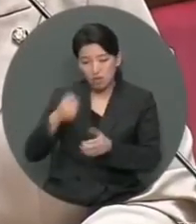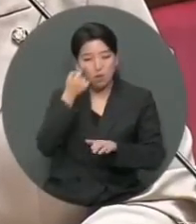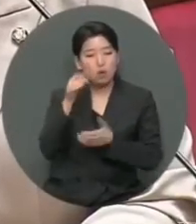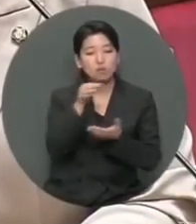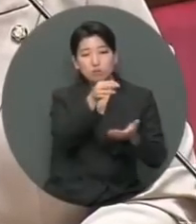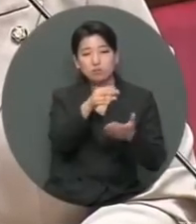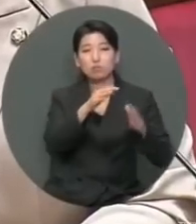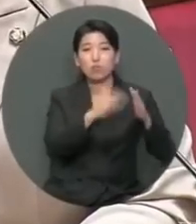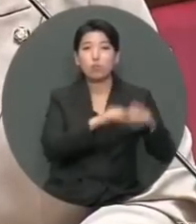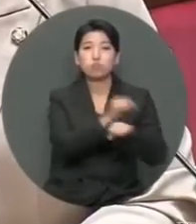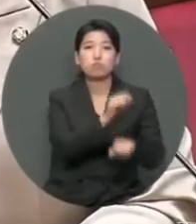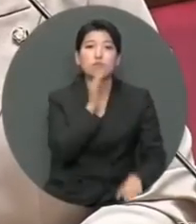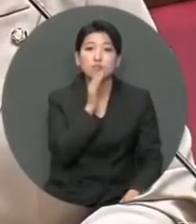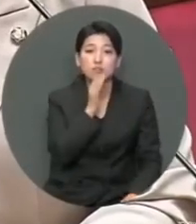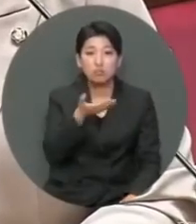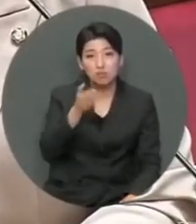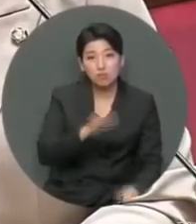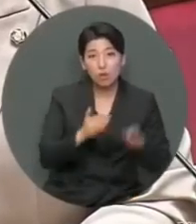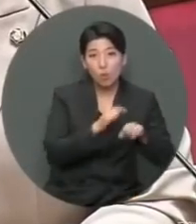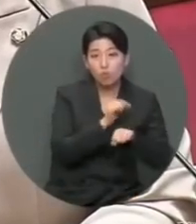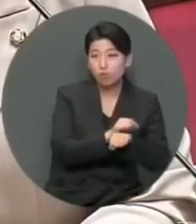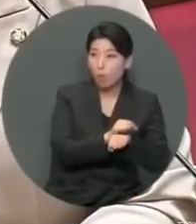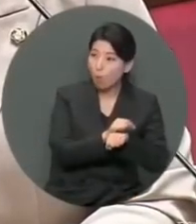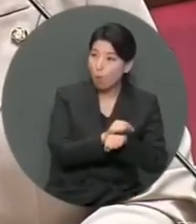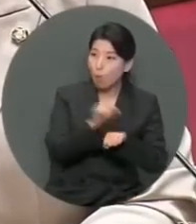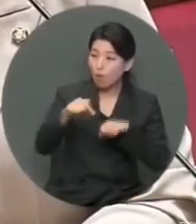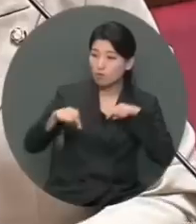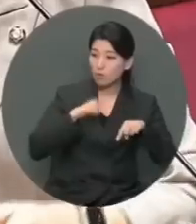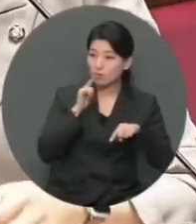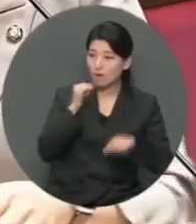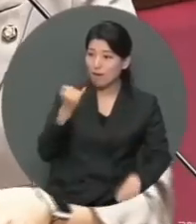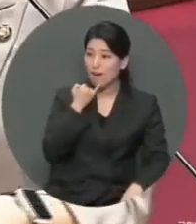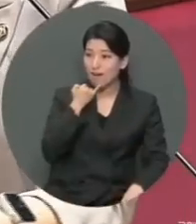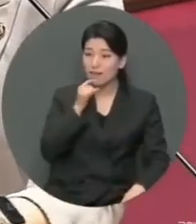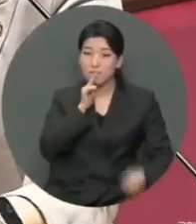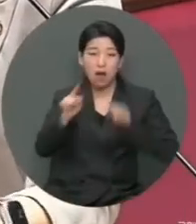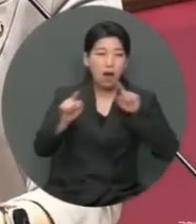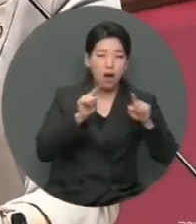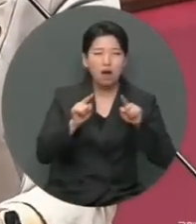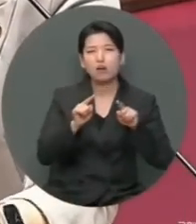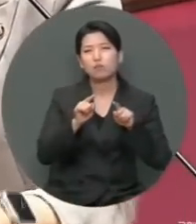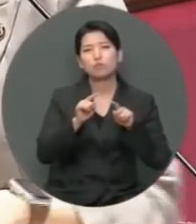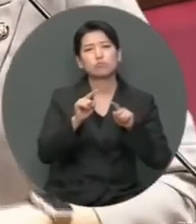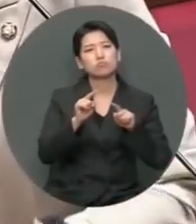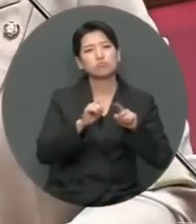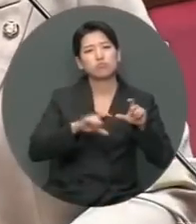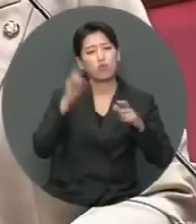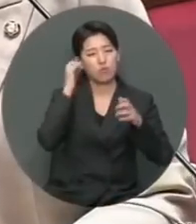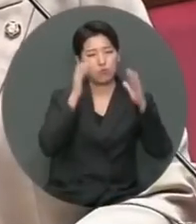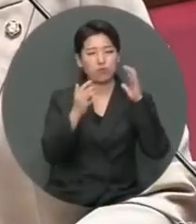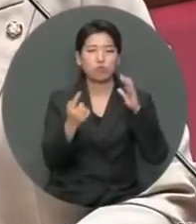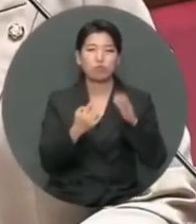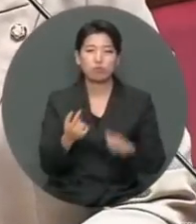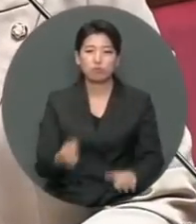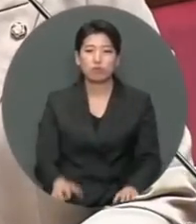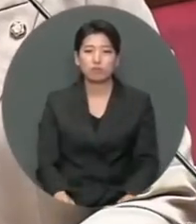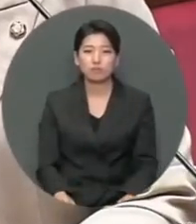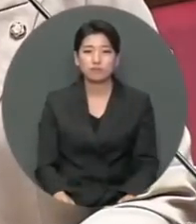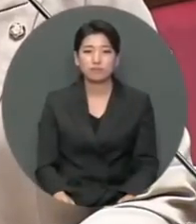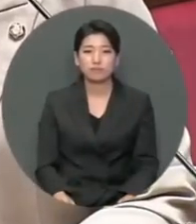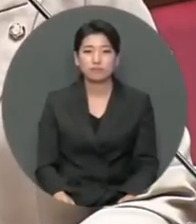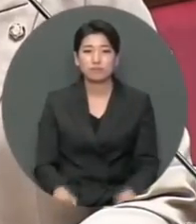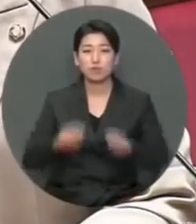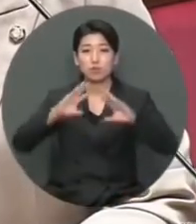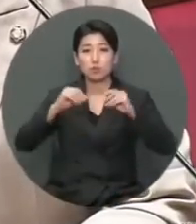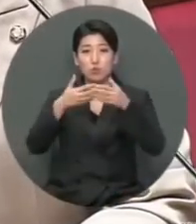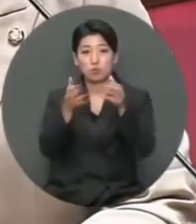정말 대한민국의 선거제도의 존립 자체가 흔들릴 수 있는 문제인 거잖아요. 그리고 국토부 장관이라고 하는 직책은